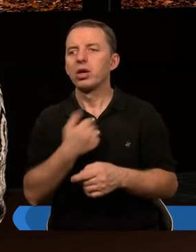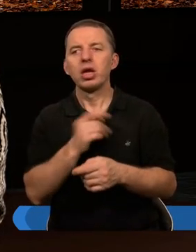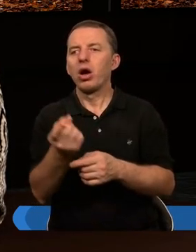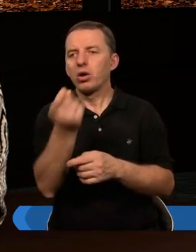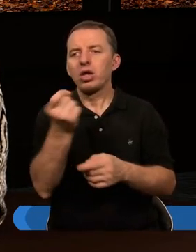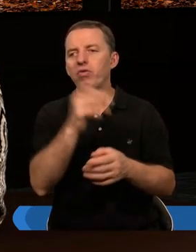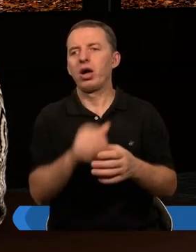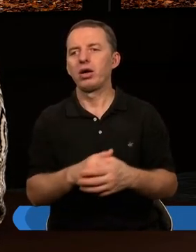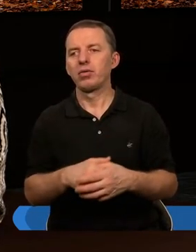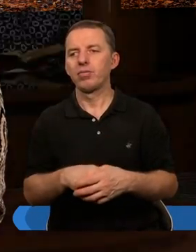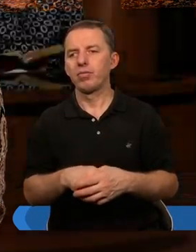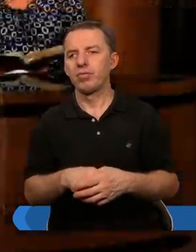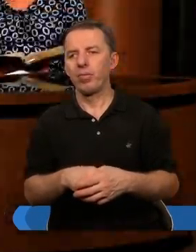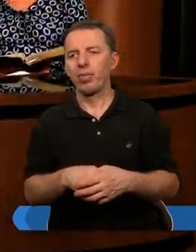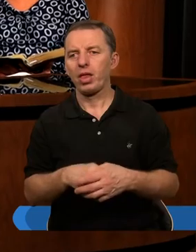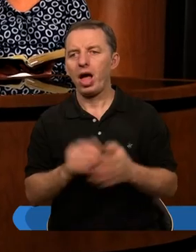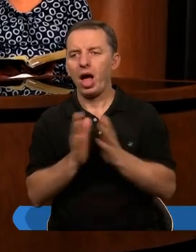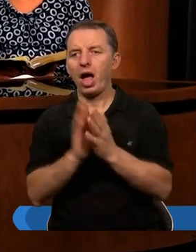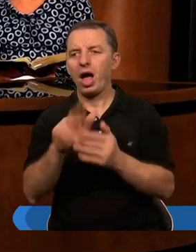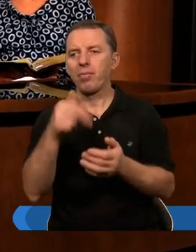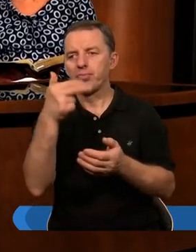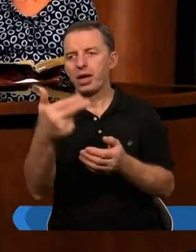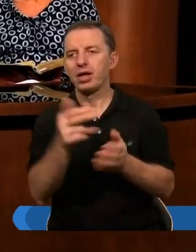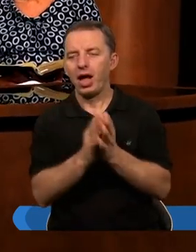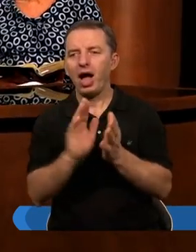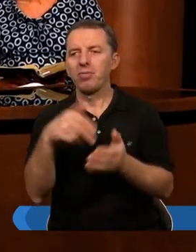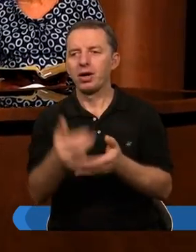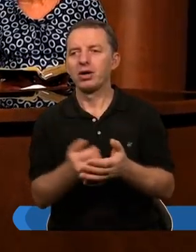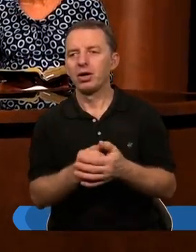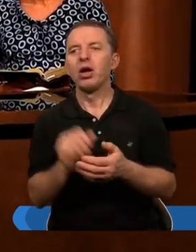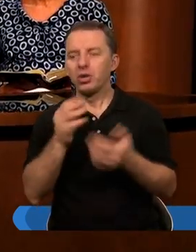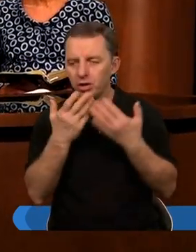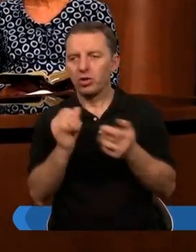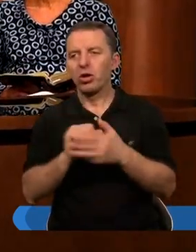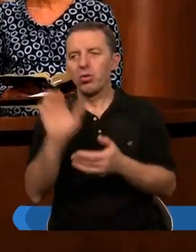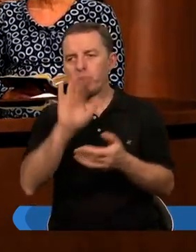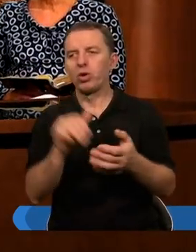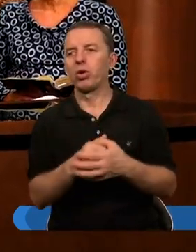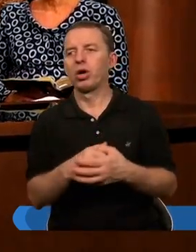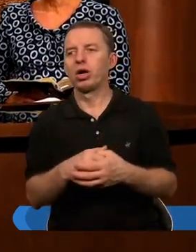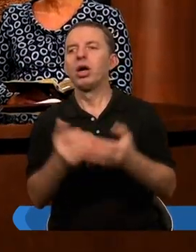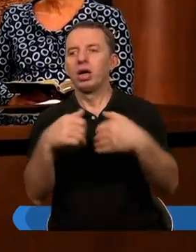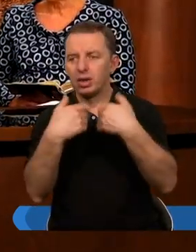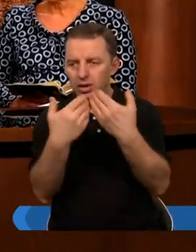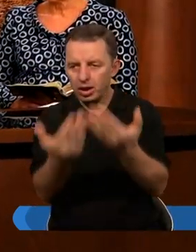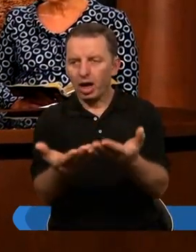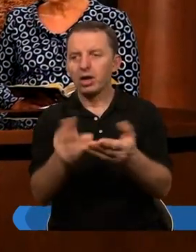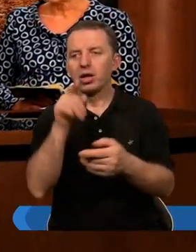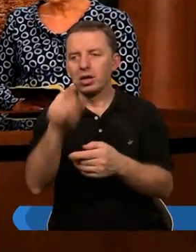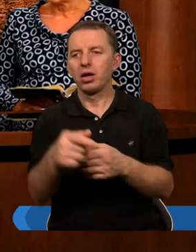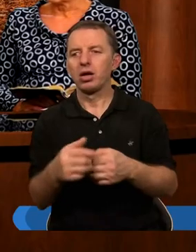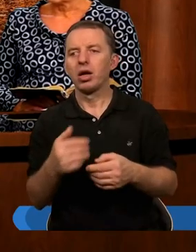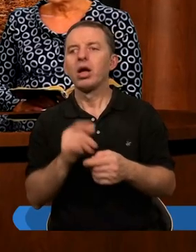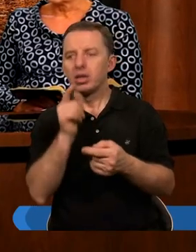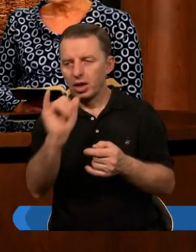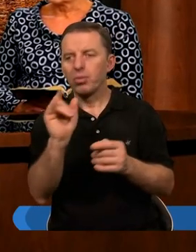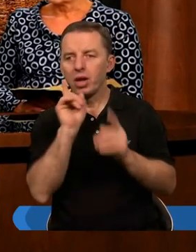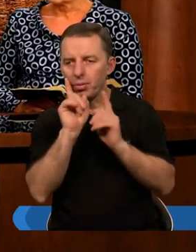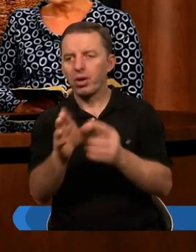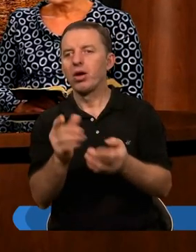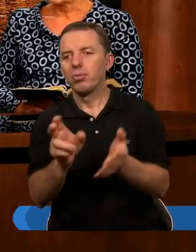odzywa. Amen. No amen. Żeby tylko Pan Bóg dał daje, czy dalej mu tego rozum, bo jemu